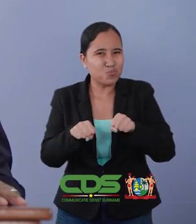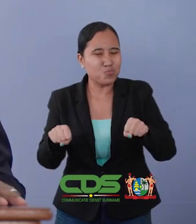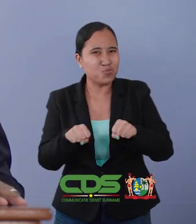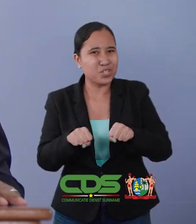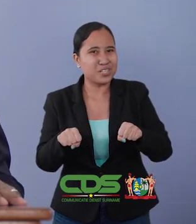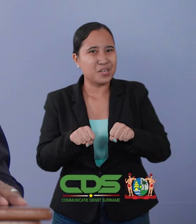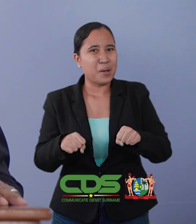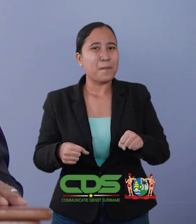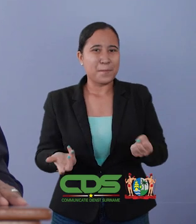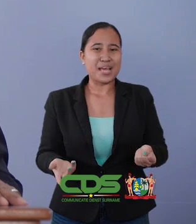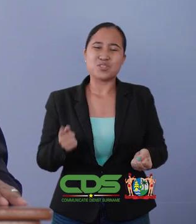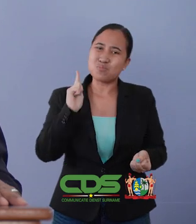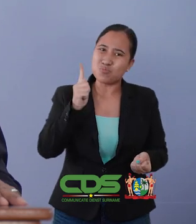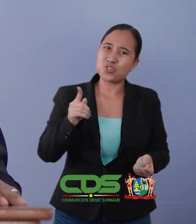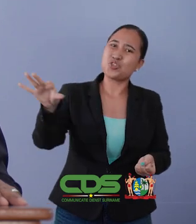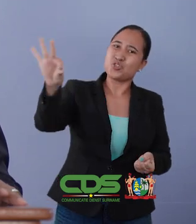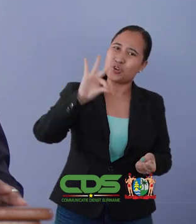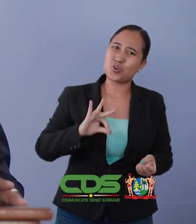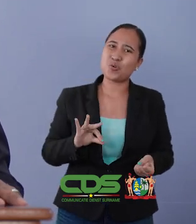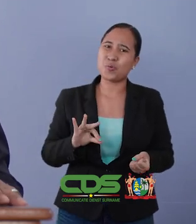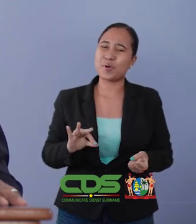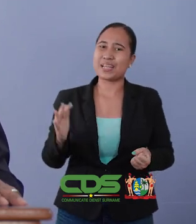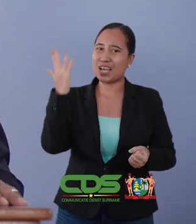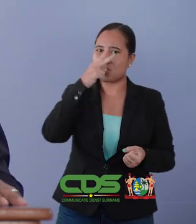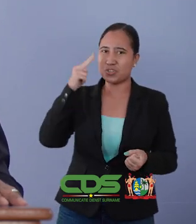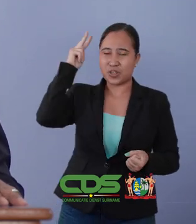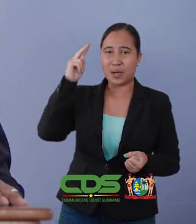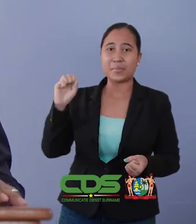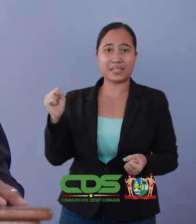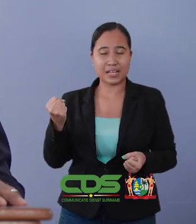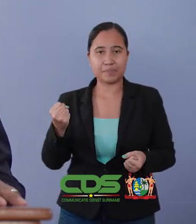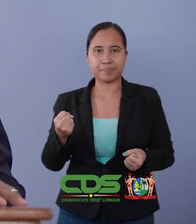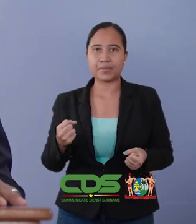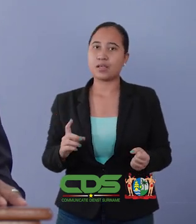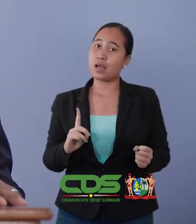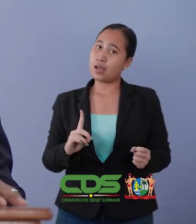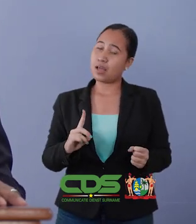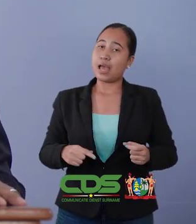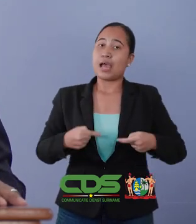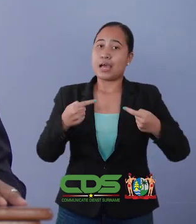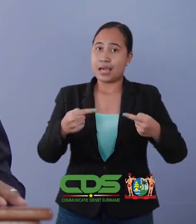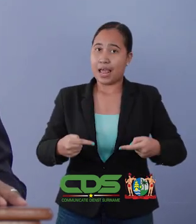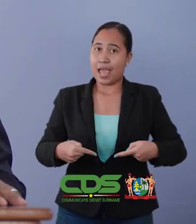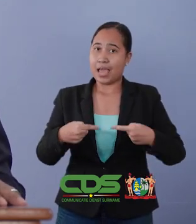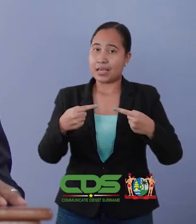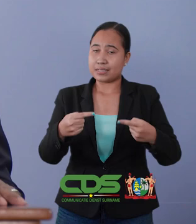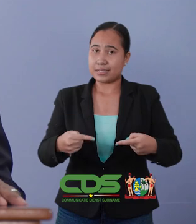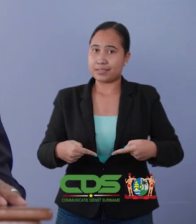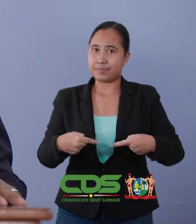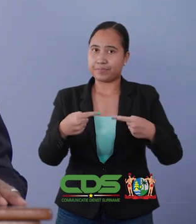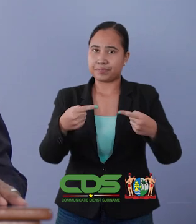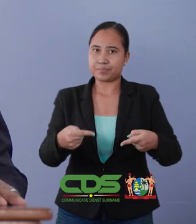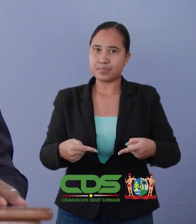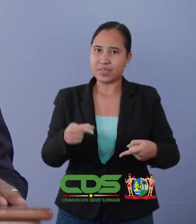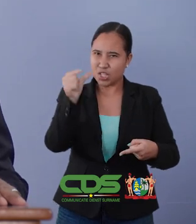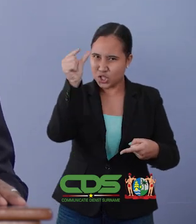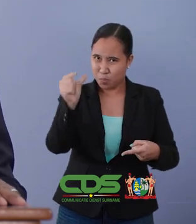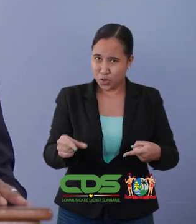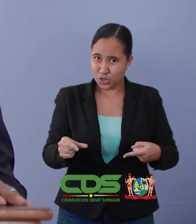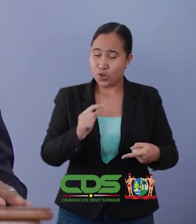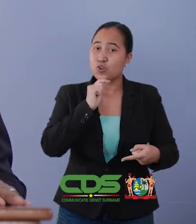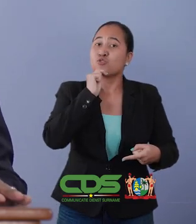persoonlijke aard. In al deze gevallen kan reizen uitsluitend nadat desbetreffende